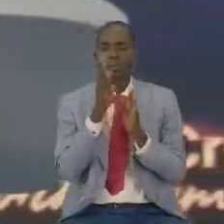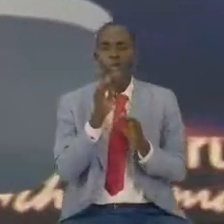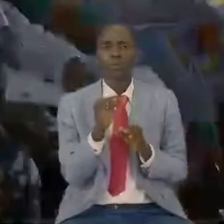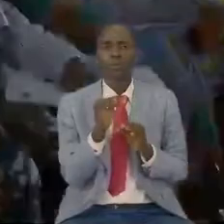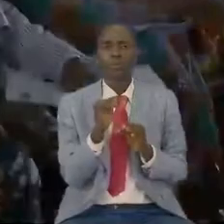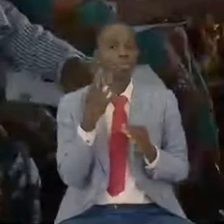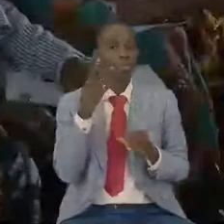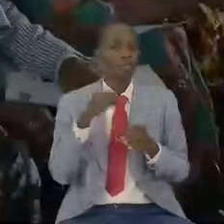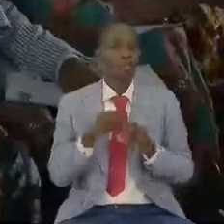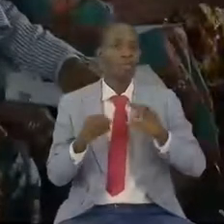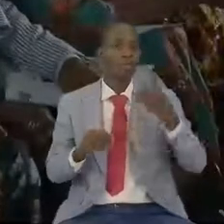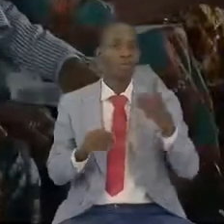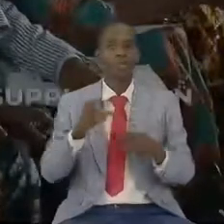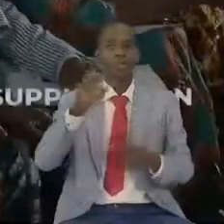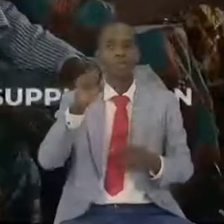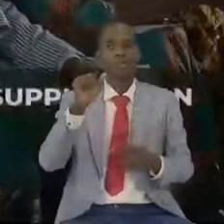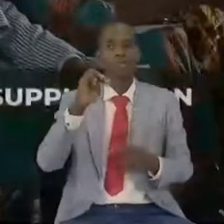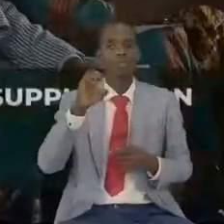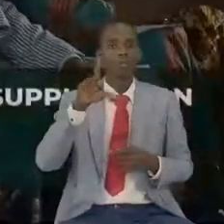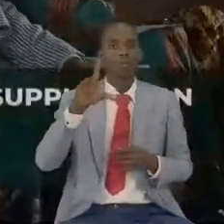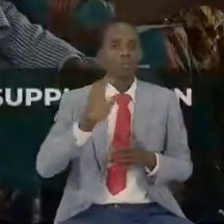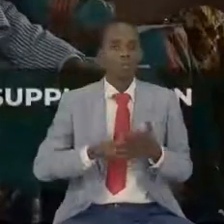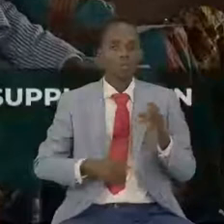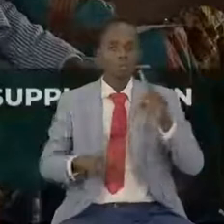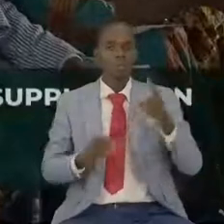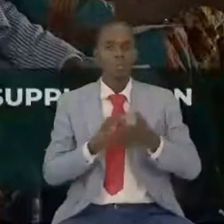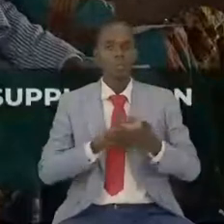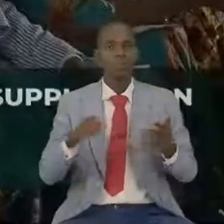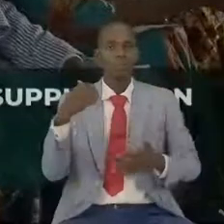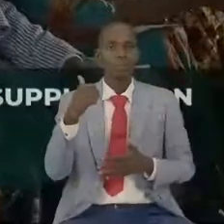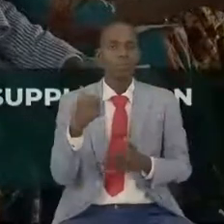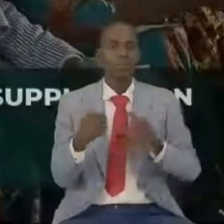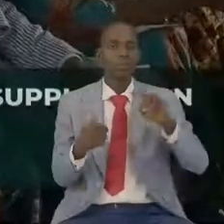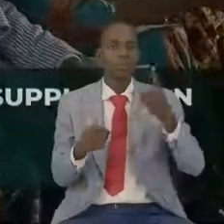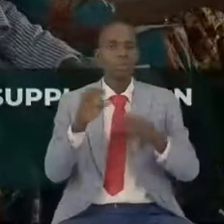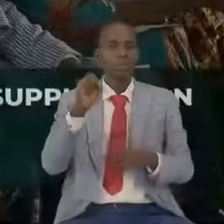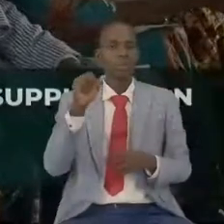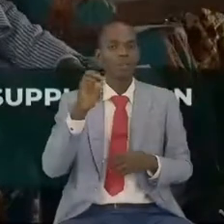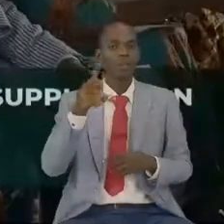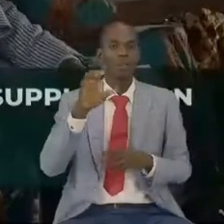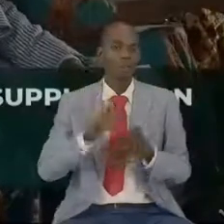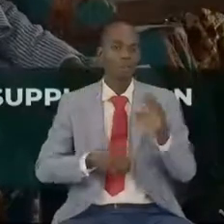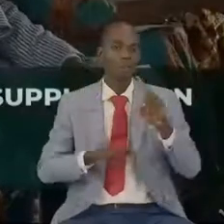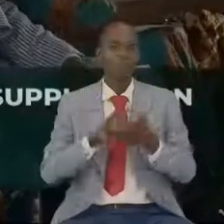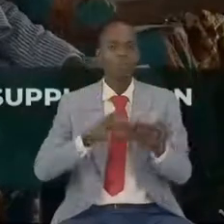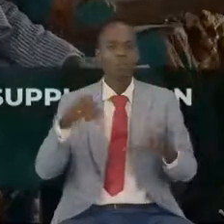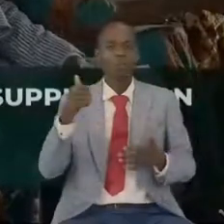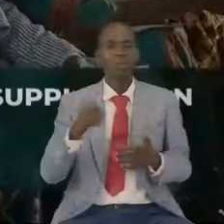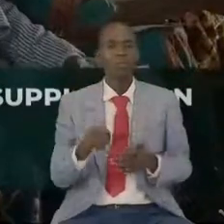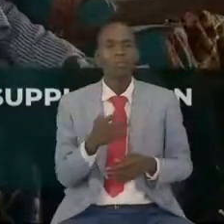10. 1 Samuel, chapitre 1, verset 10. 1 Samuel 1, 10.